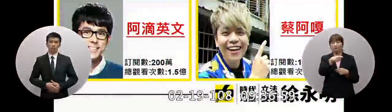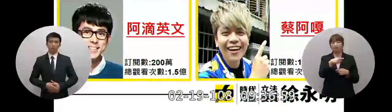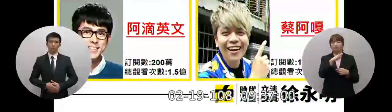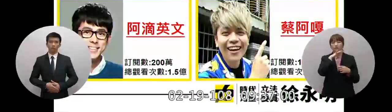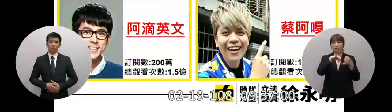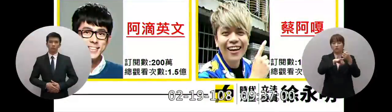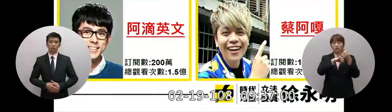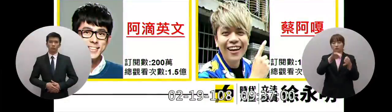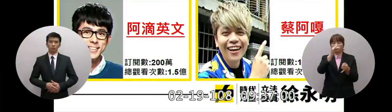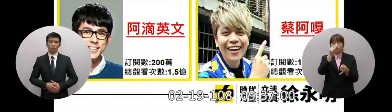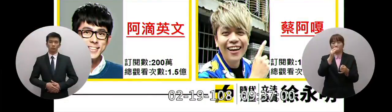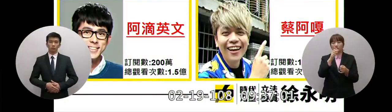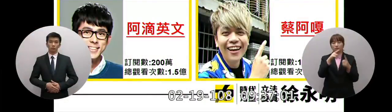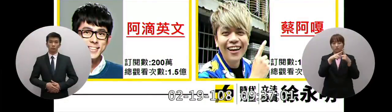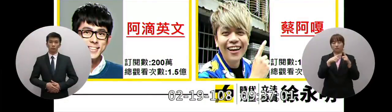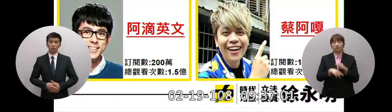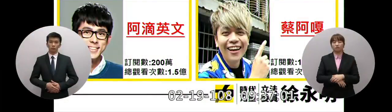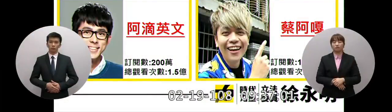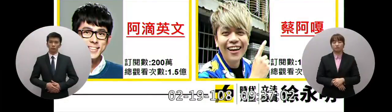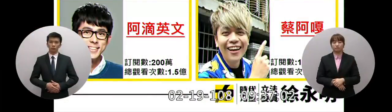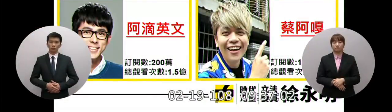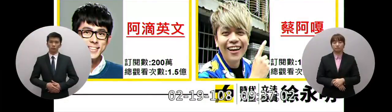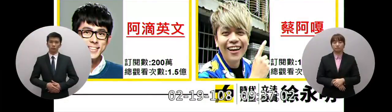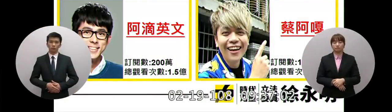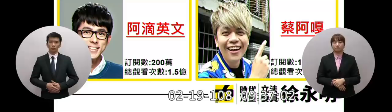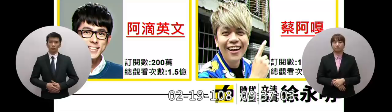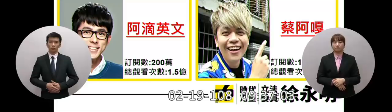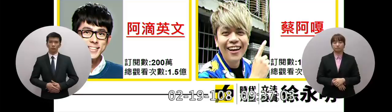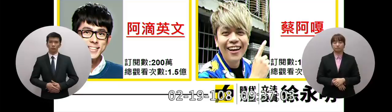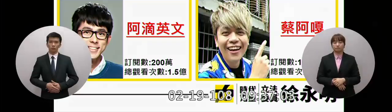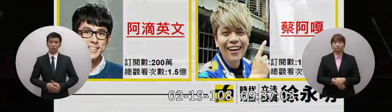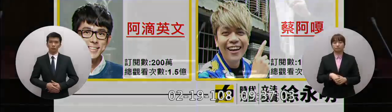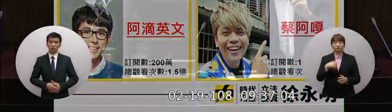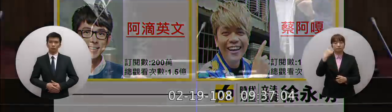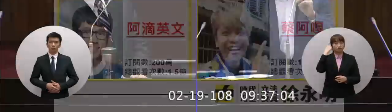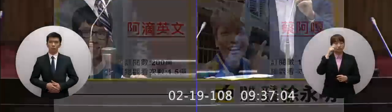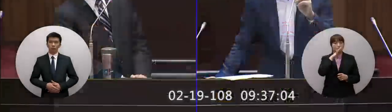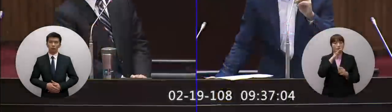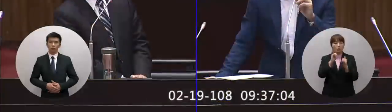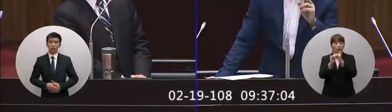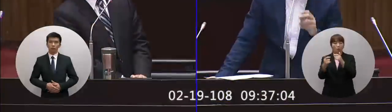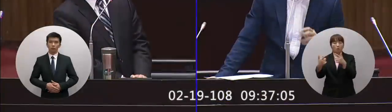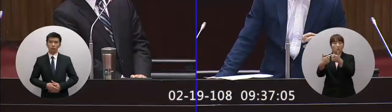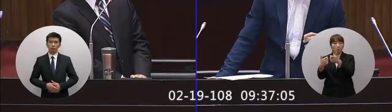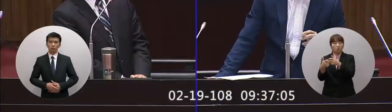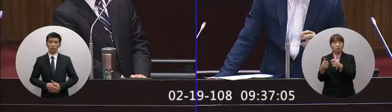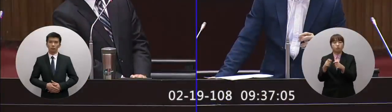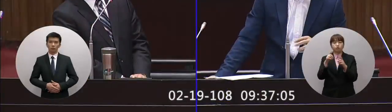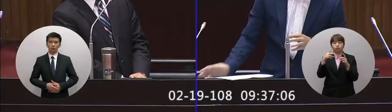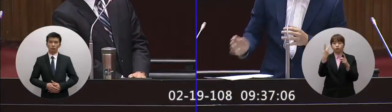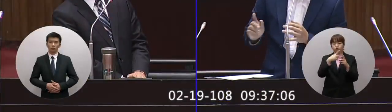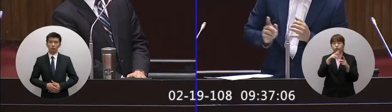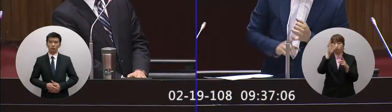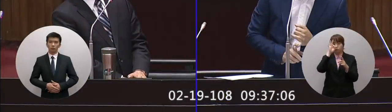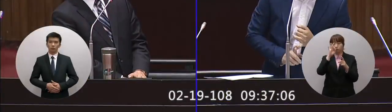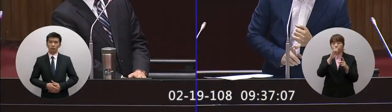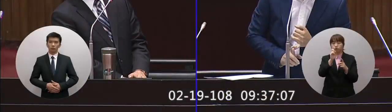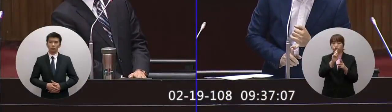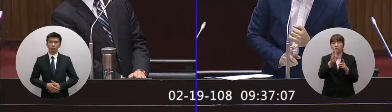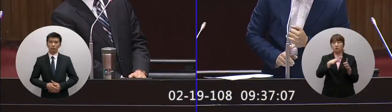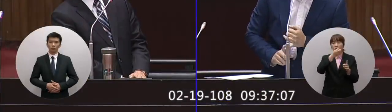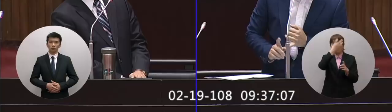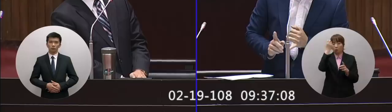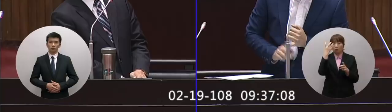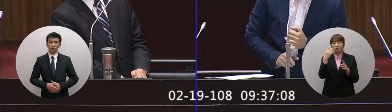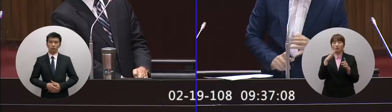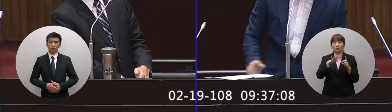数197万， 好， 好，好，所以我的意思说，院长接地气之余，其实可以看一下，不只是我们年